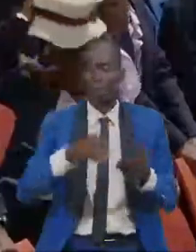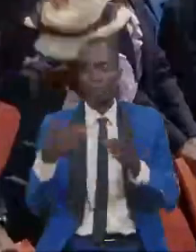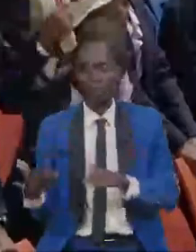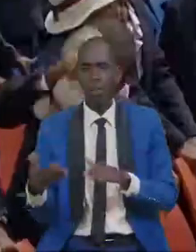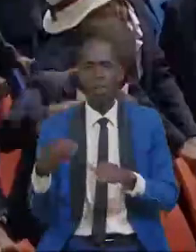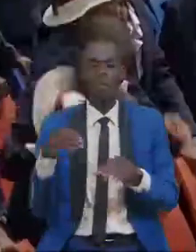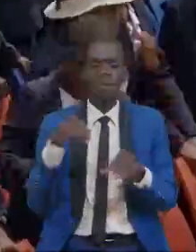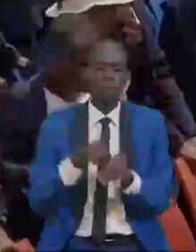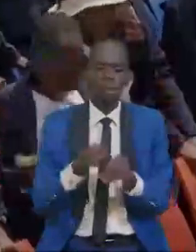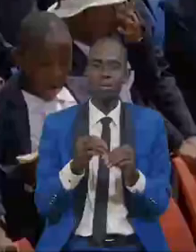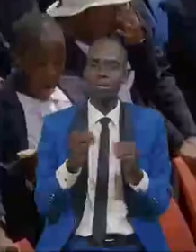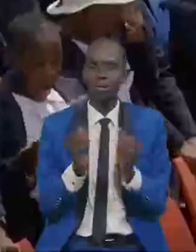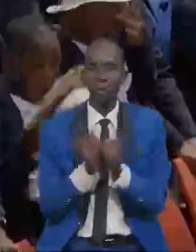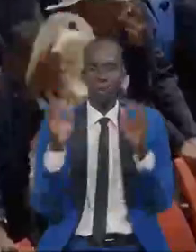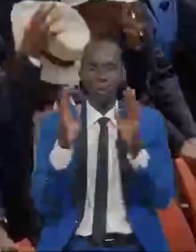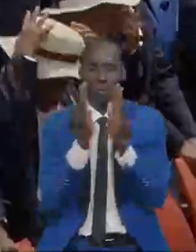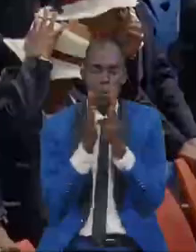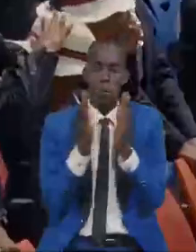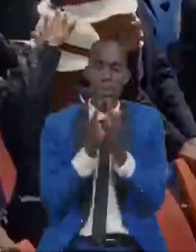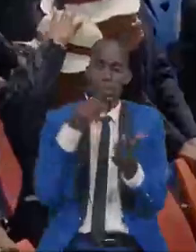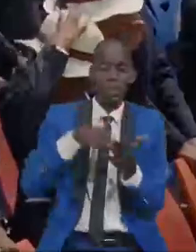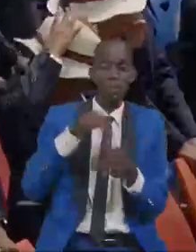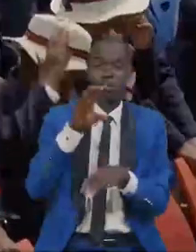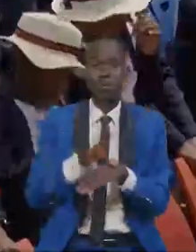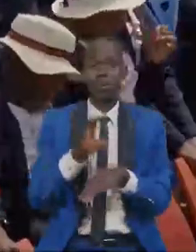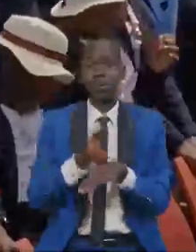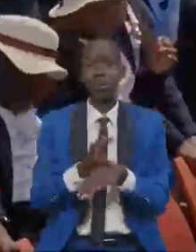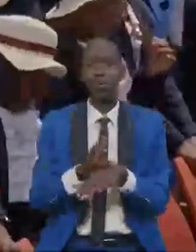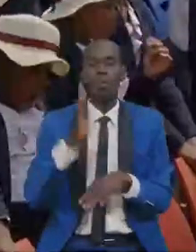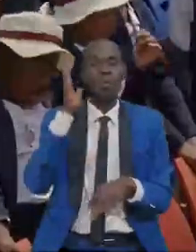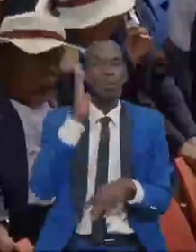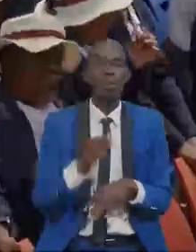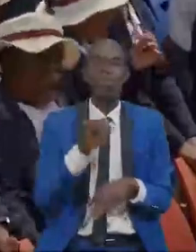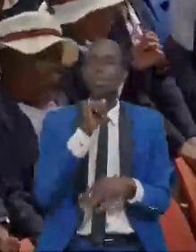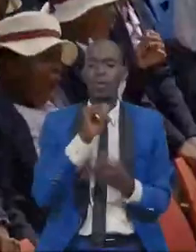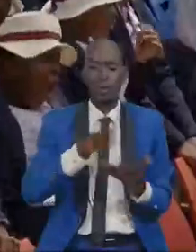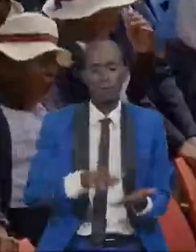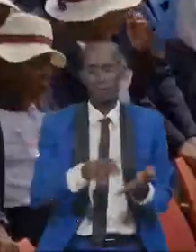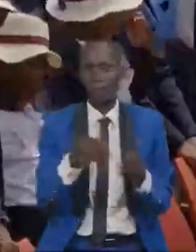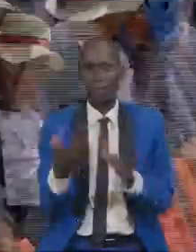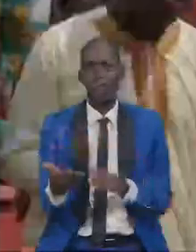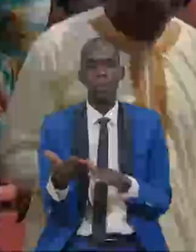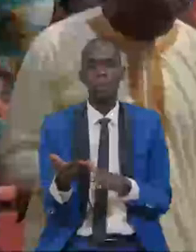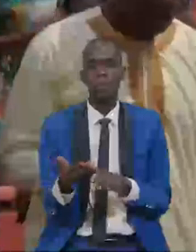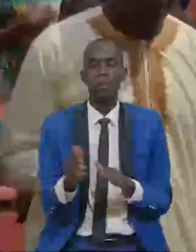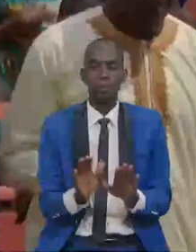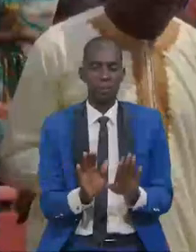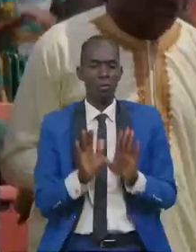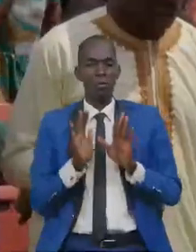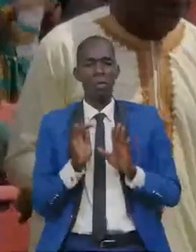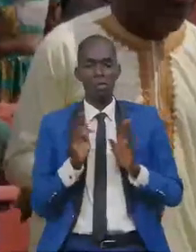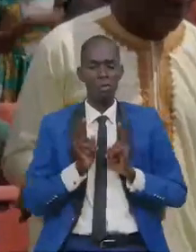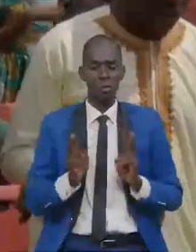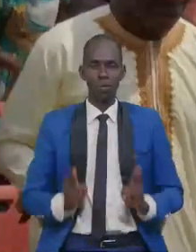pas dans le manque de prière. Cette église ne mourra pas